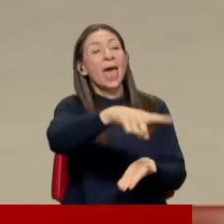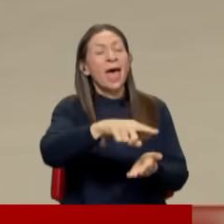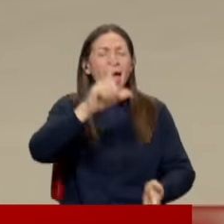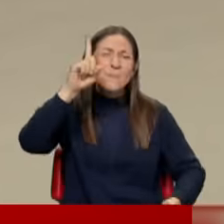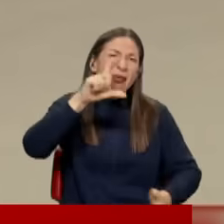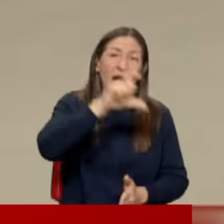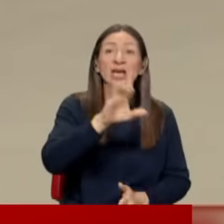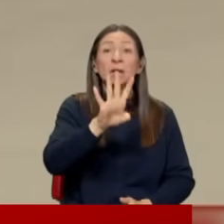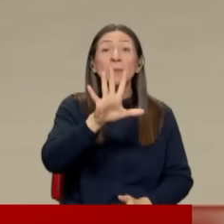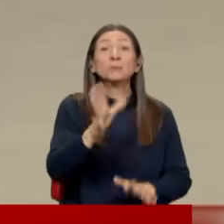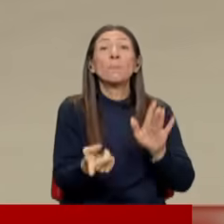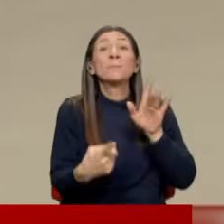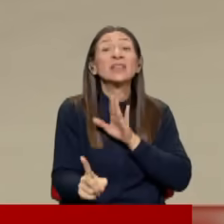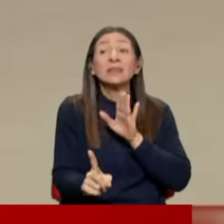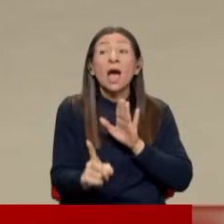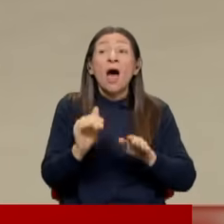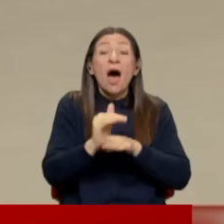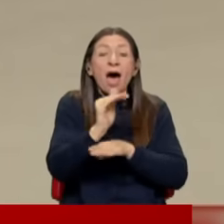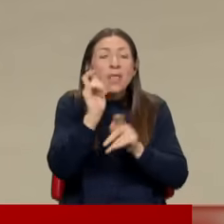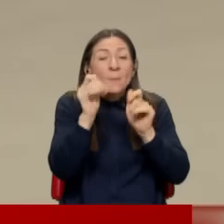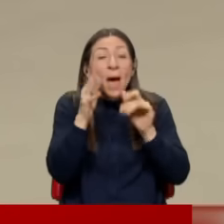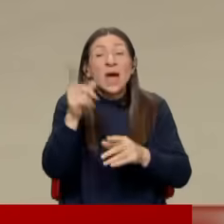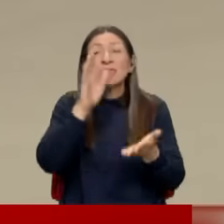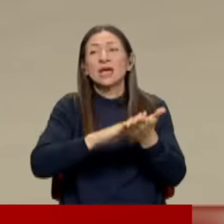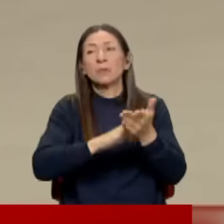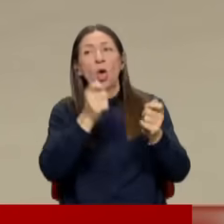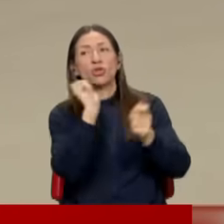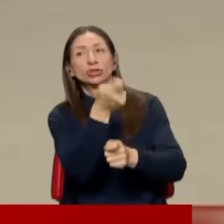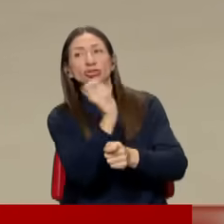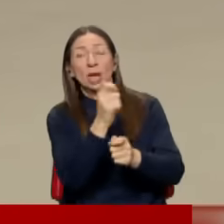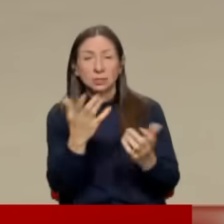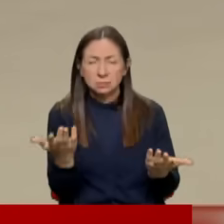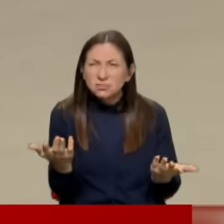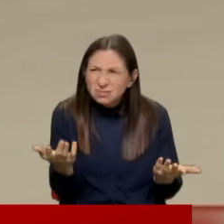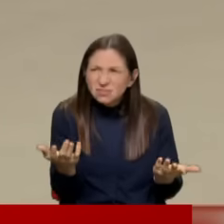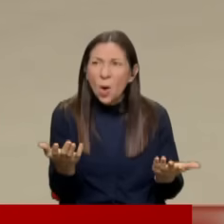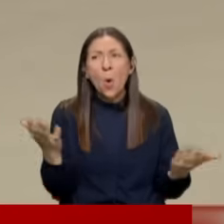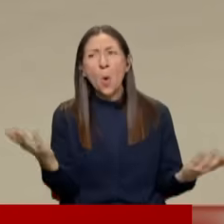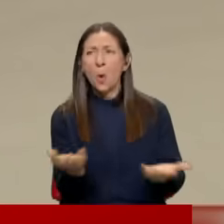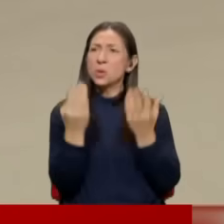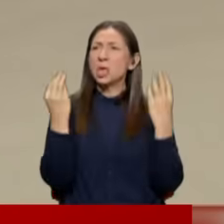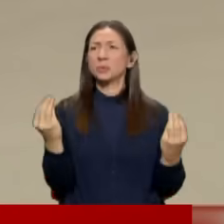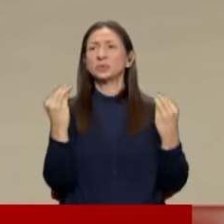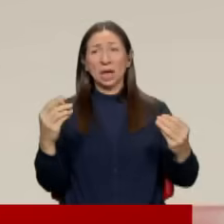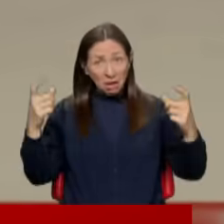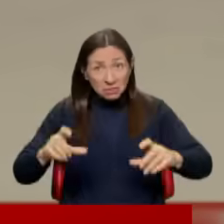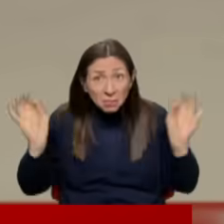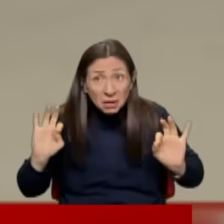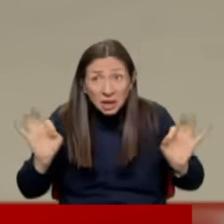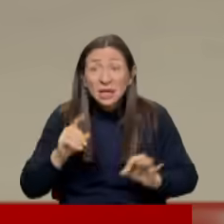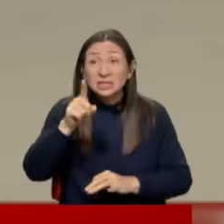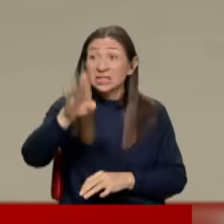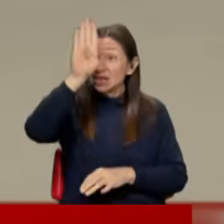ay 45 bin lira hayat pahalılığı tazminatı ödeyecekmiş. Oh ne ala memleket değil mi?